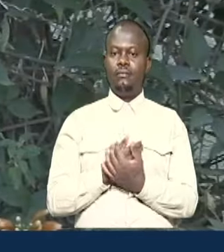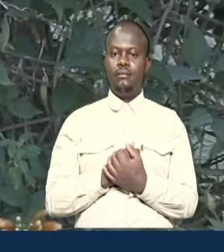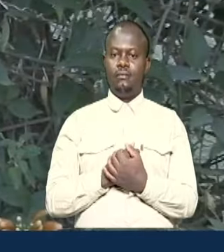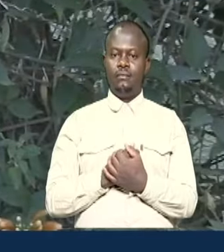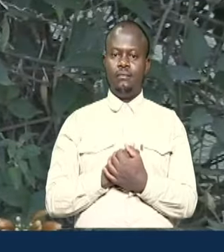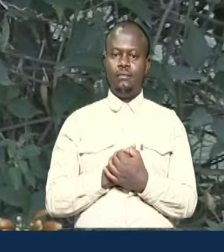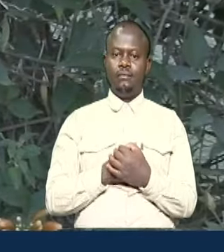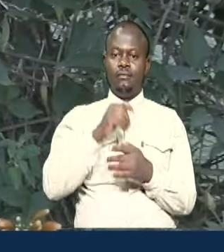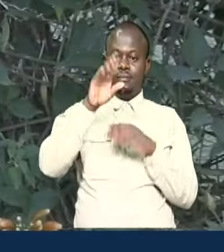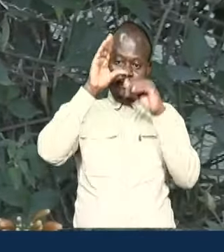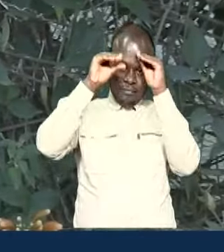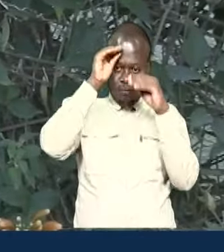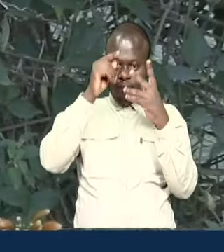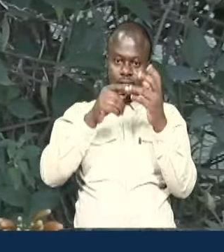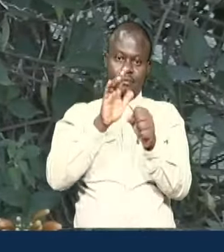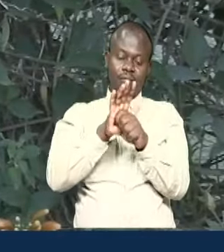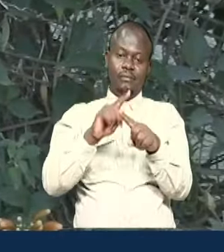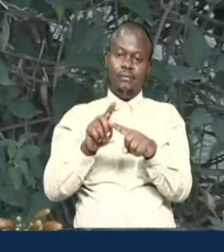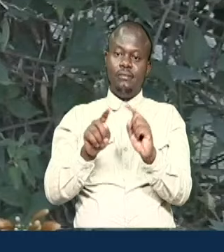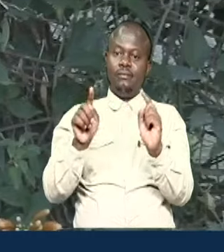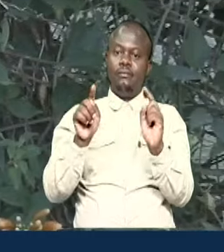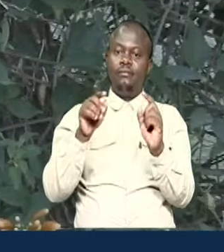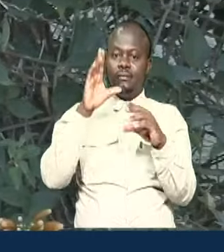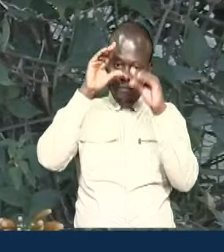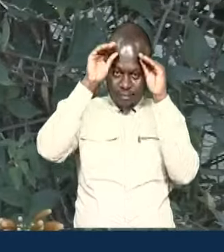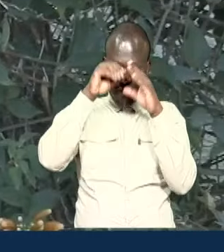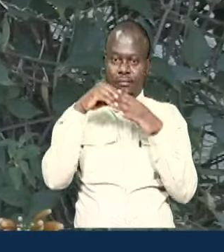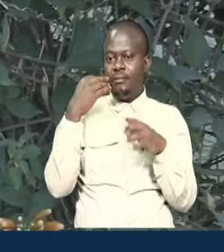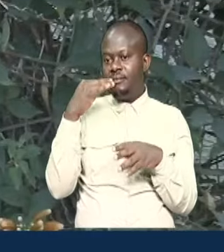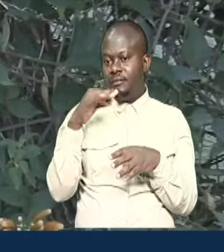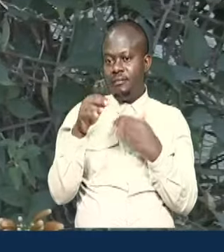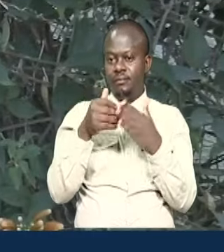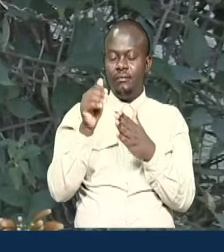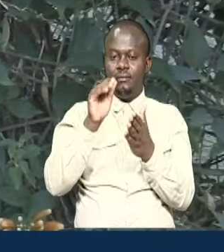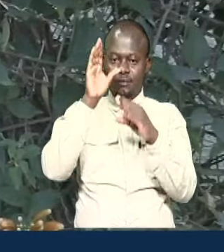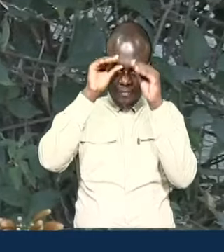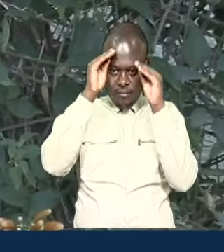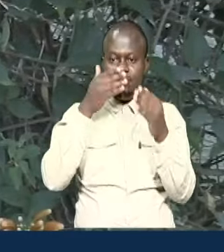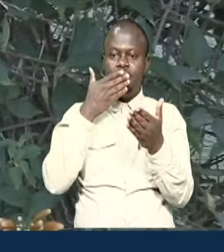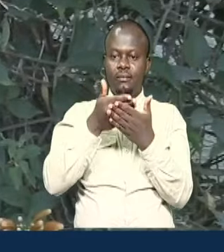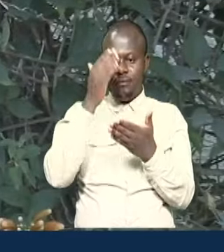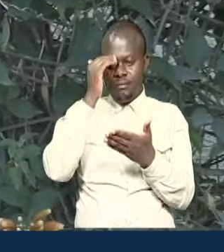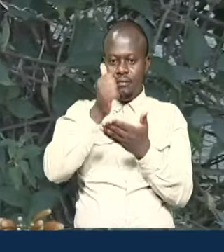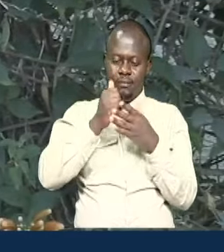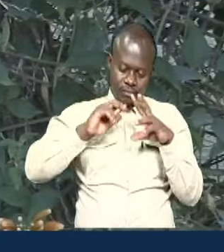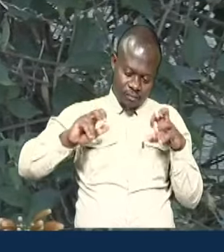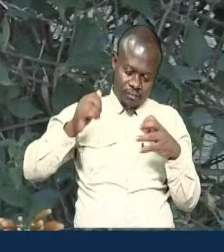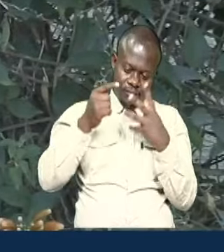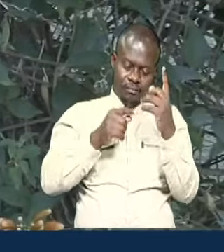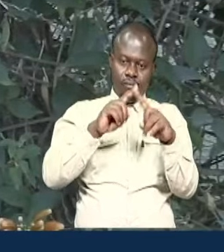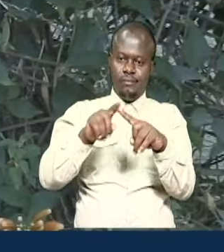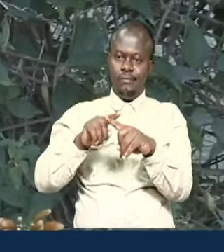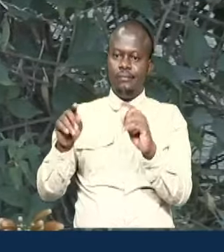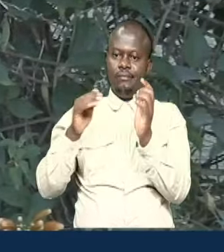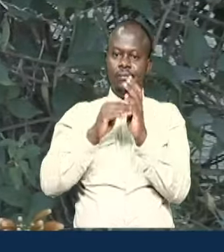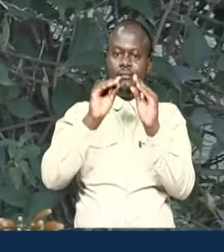Hano twiga ibintu byinshi bitandukanye, ibyinshi tubyiga mu Gifaransa. Twiga neza kuko badufasha kwishakashakira amasomo atandukanye